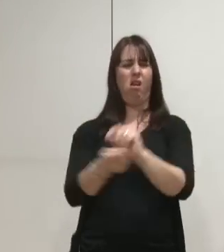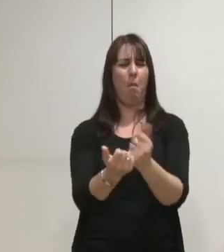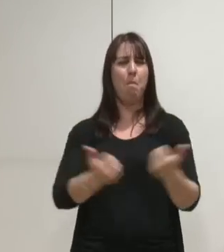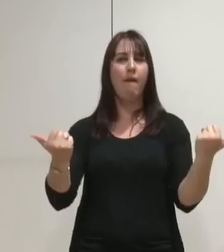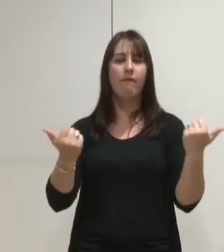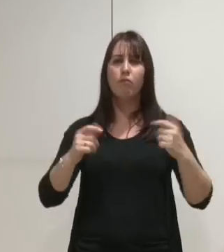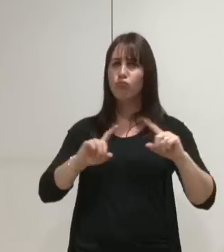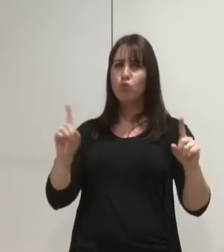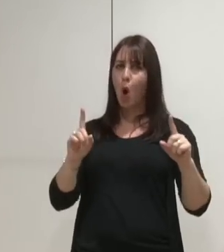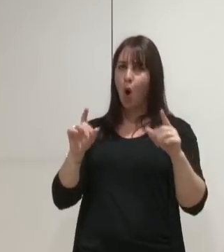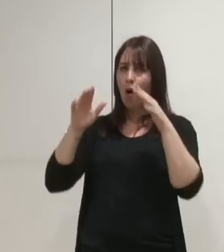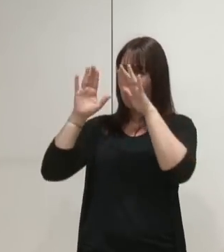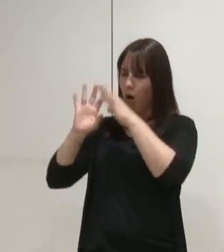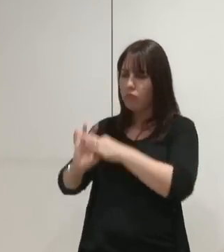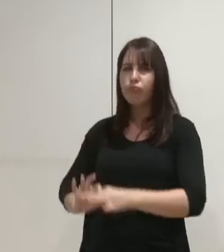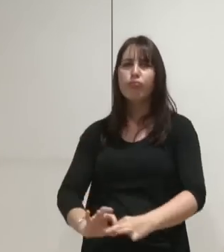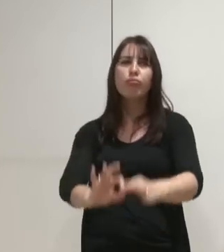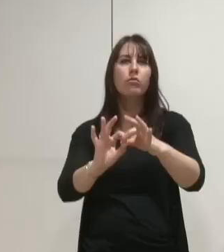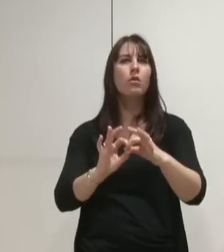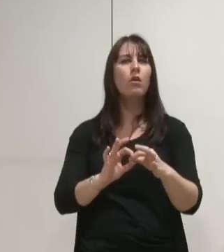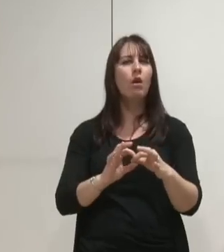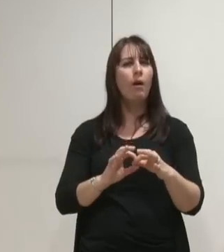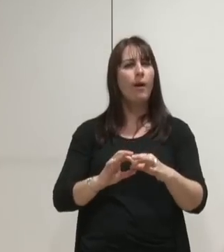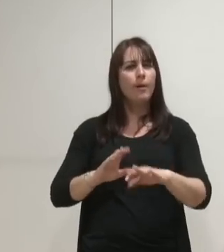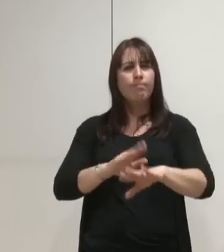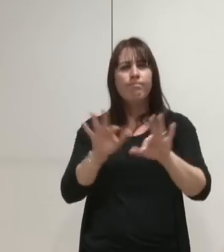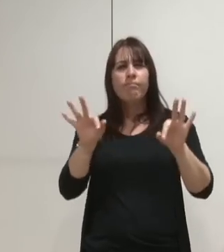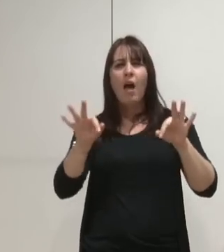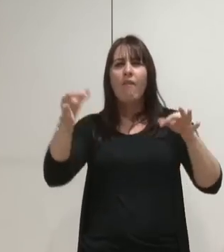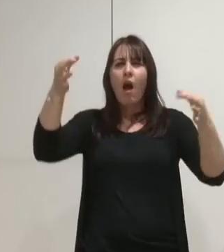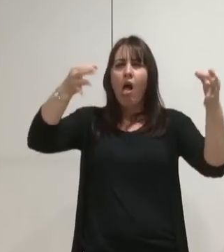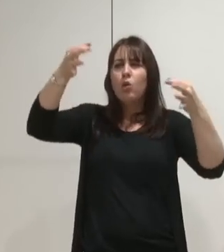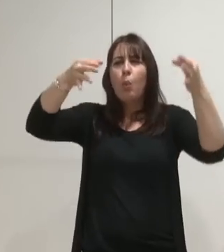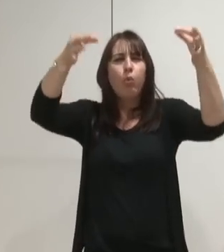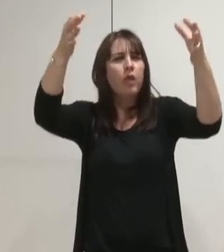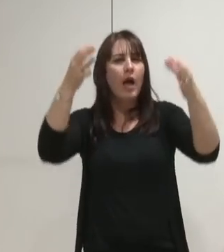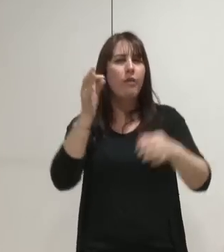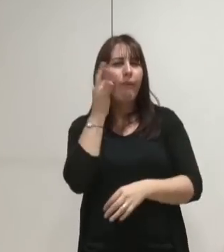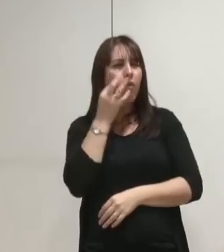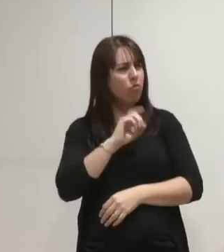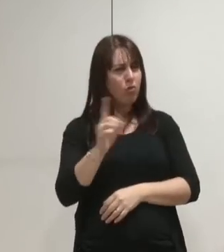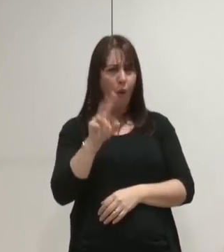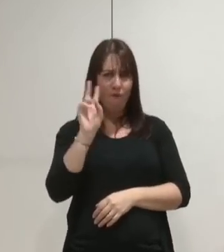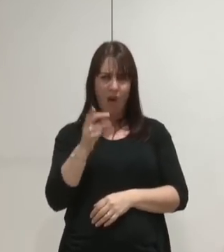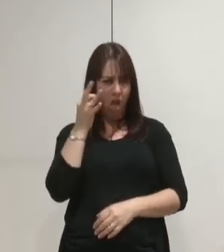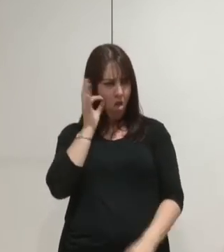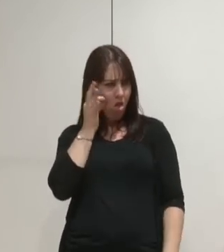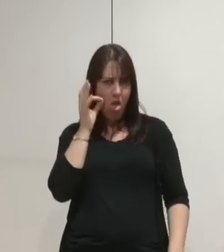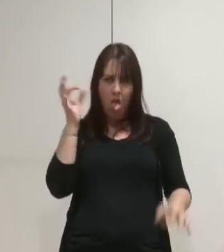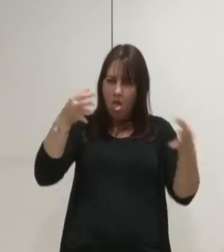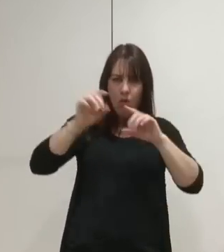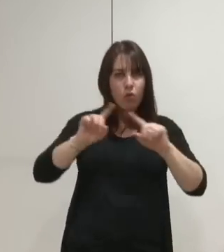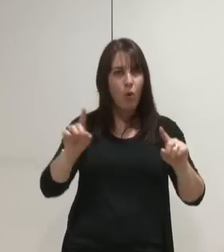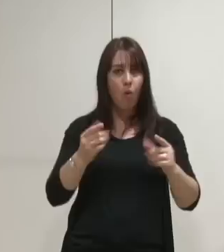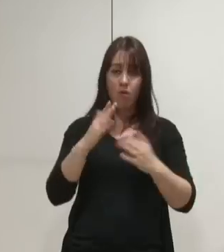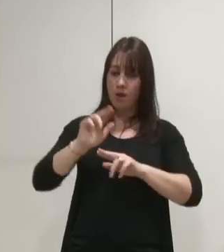euh je crois que je voudrais revenir sur cette question du saupoudrage c'est en réalité ce n'est pas du sauppoudrage c'est juste que euh ces